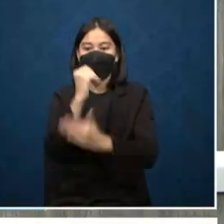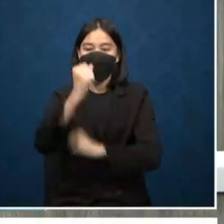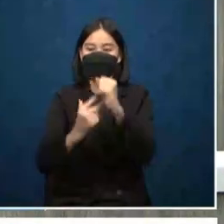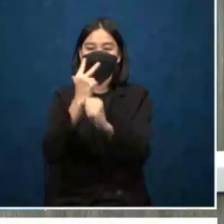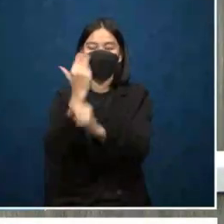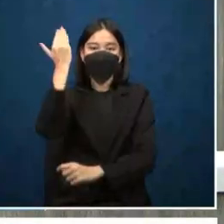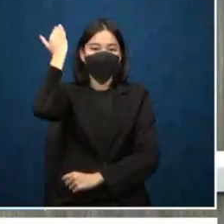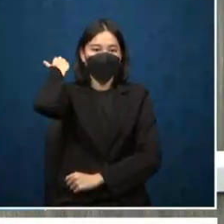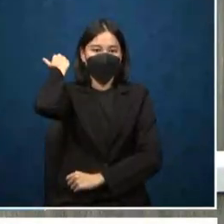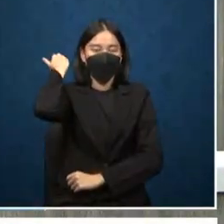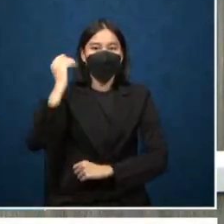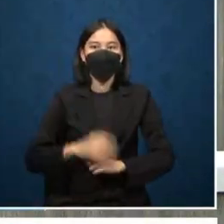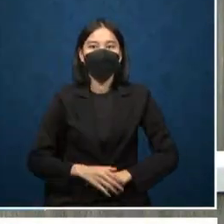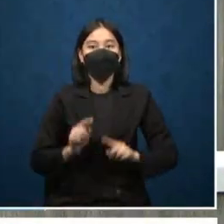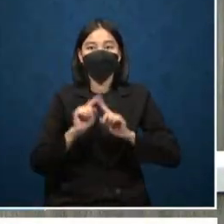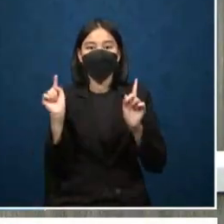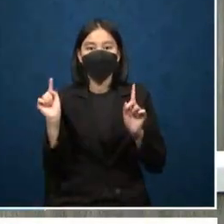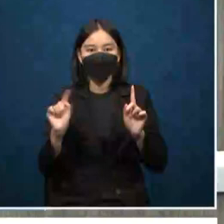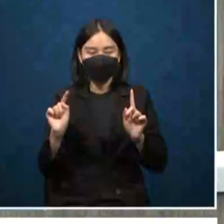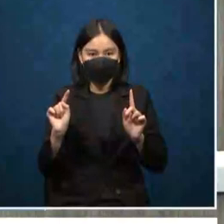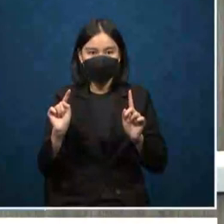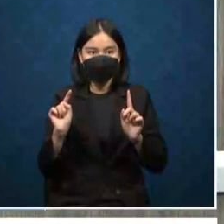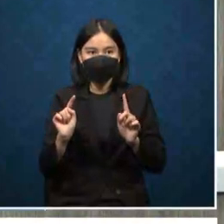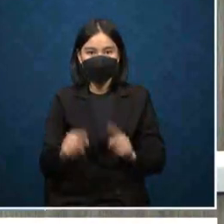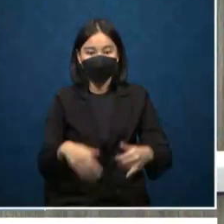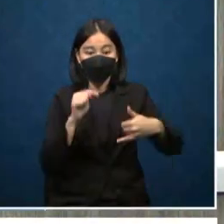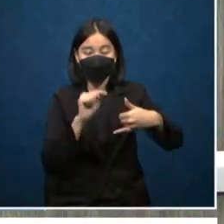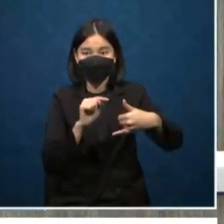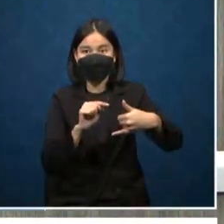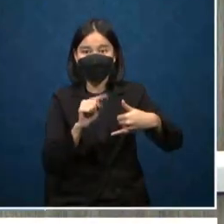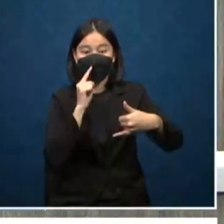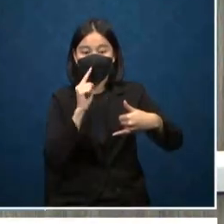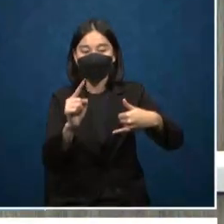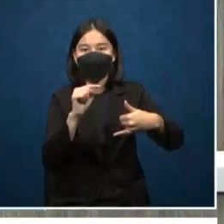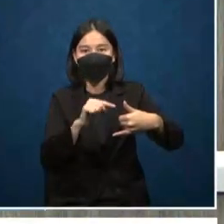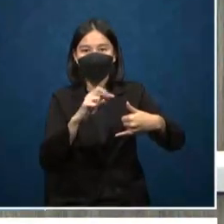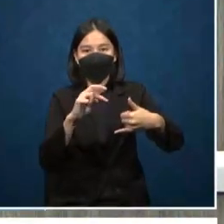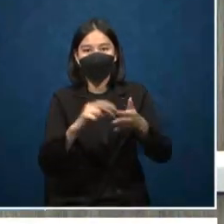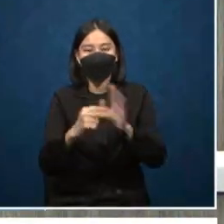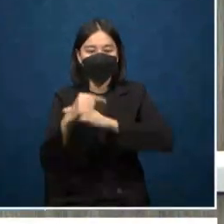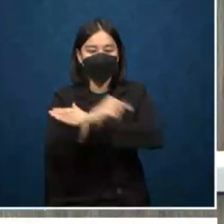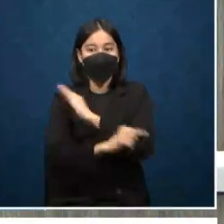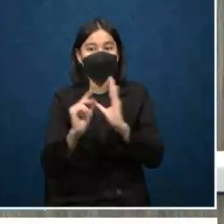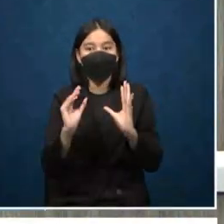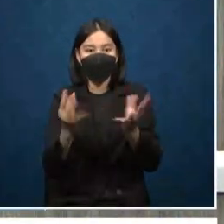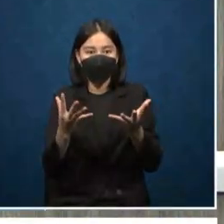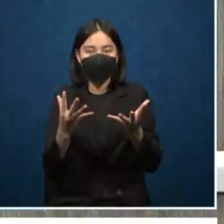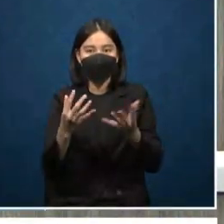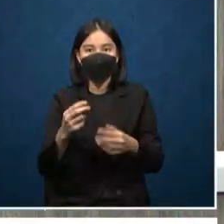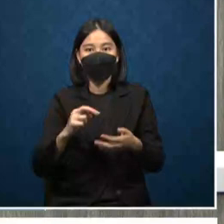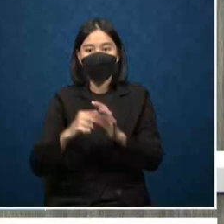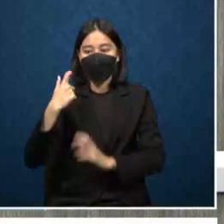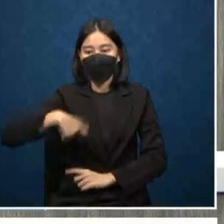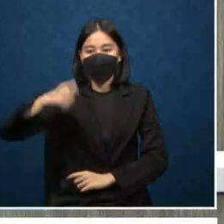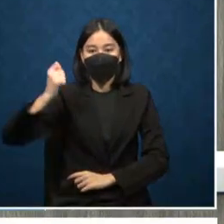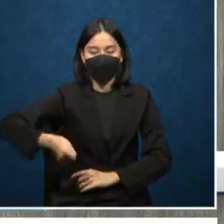มาอย่างไรก็ตามผู้ถูกกล่าวหายังถือว่าเป็นผู้บริสุทธิ์อยู่จนกว่าศาลจะมีคำพิ